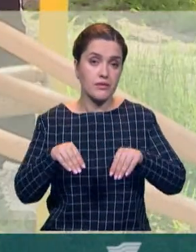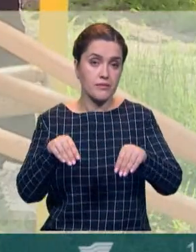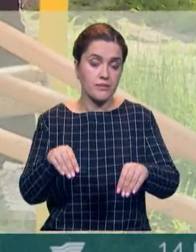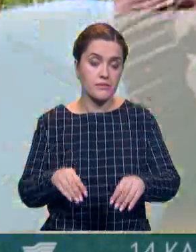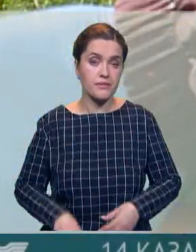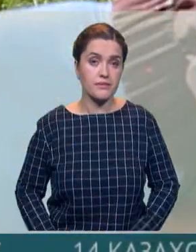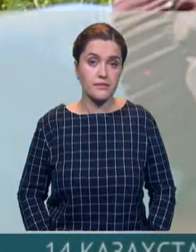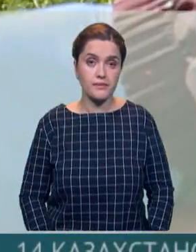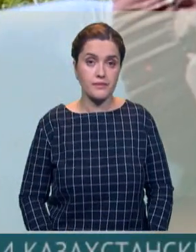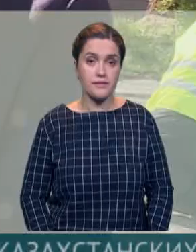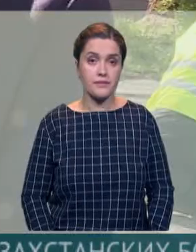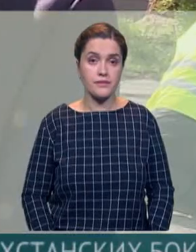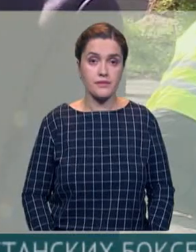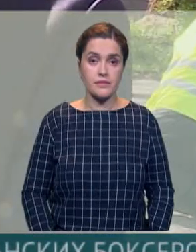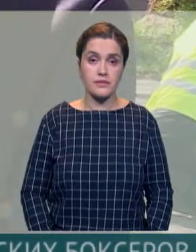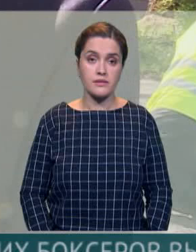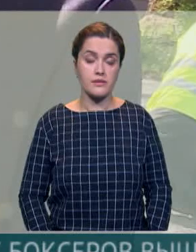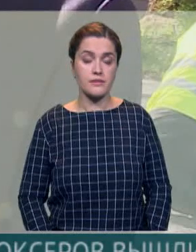высаживают деревья.